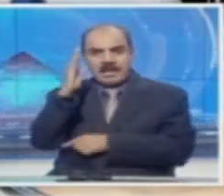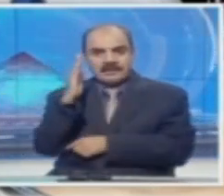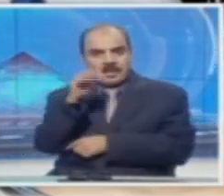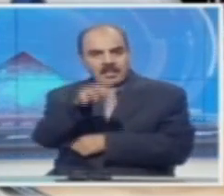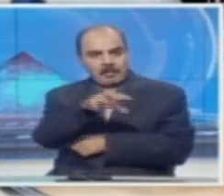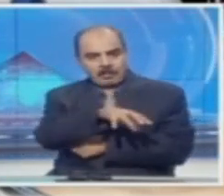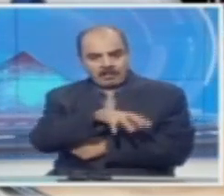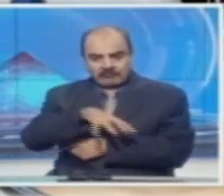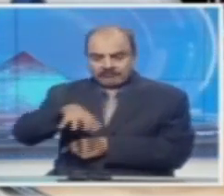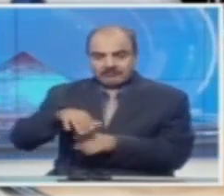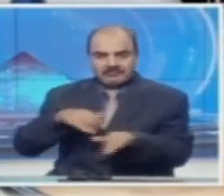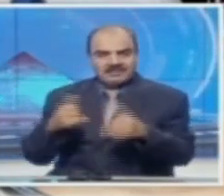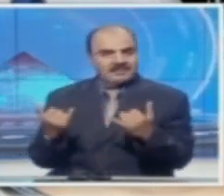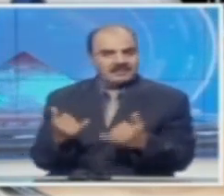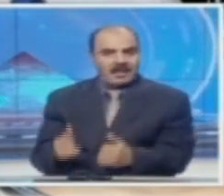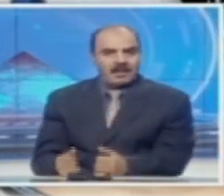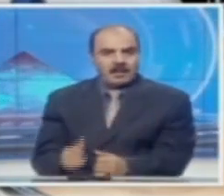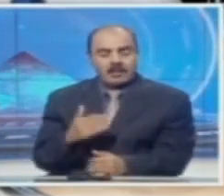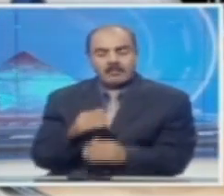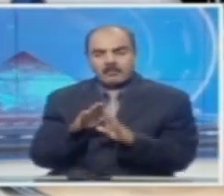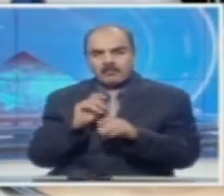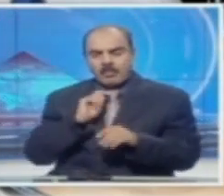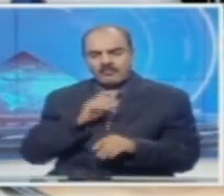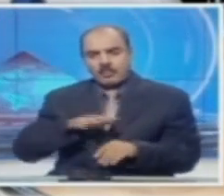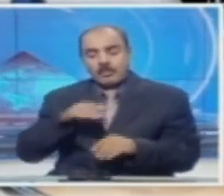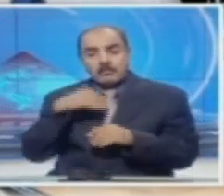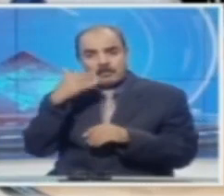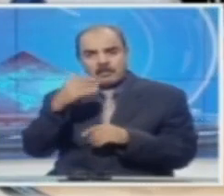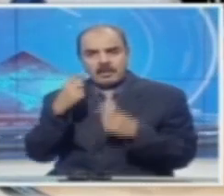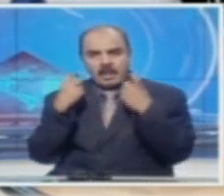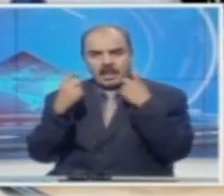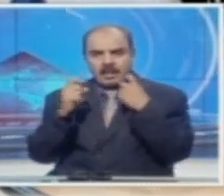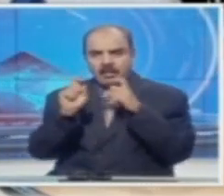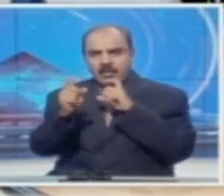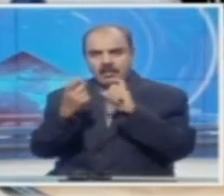محيطه الجغرافي، وذلك لاستيعاب